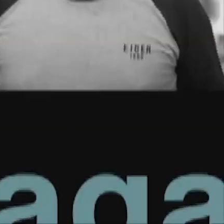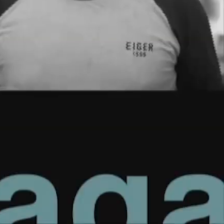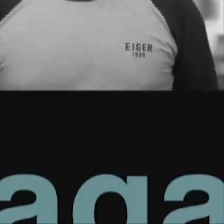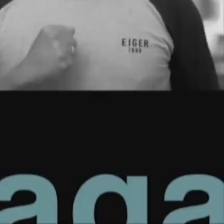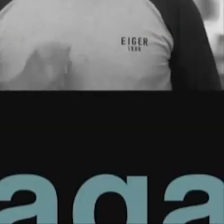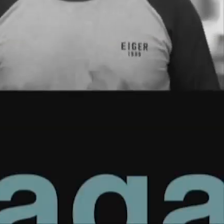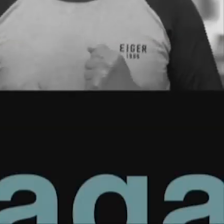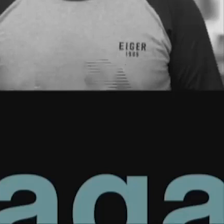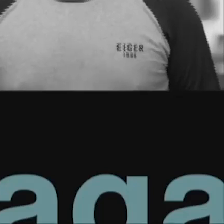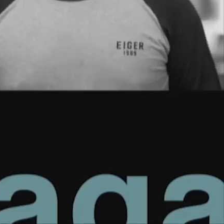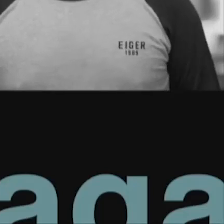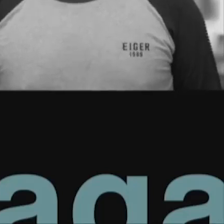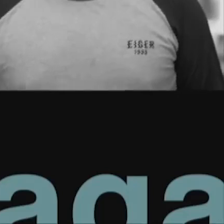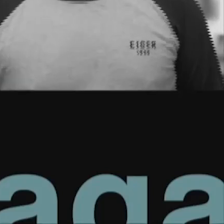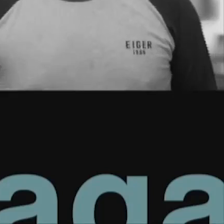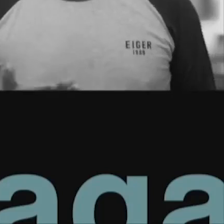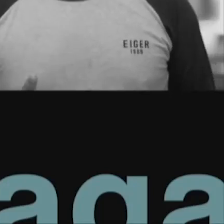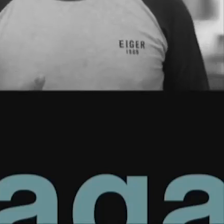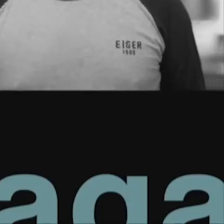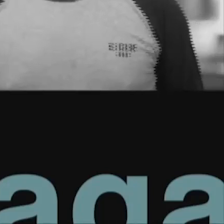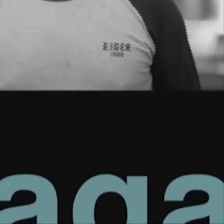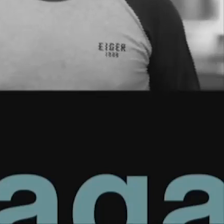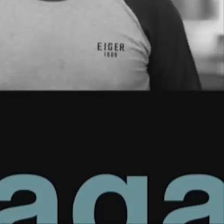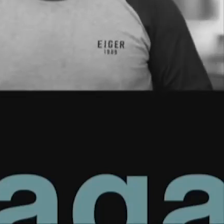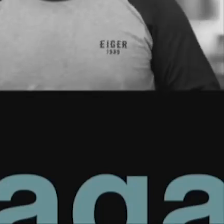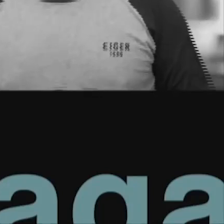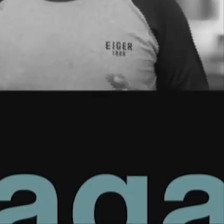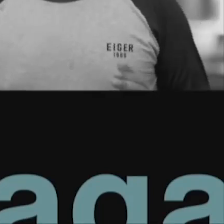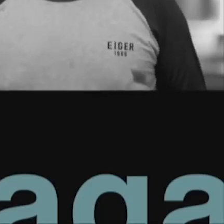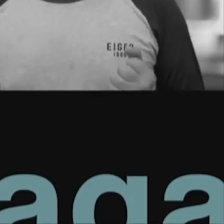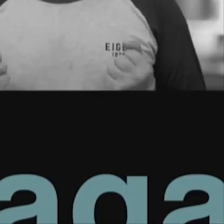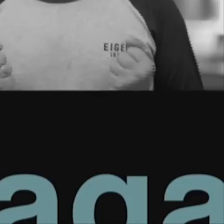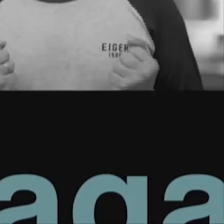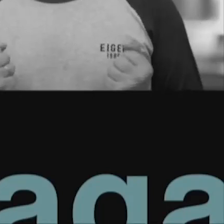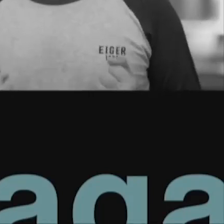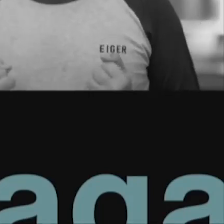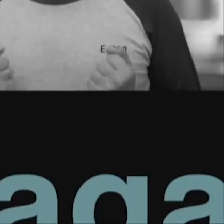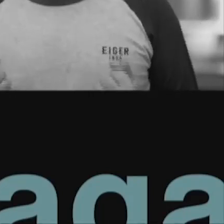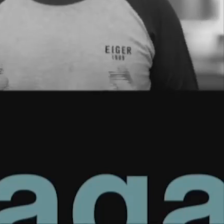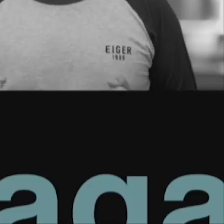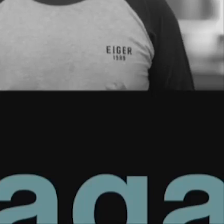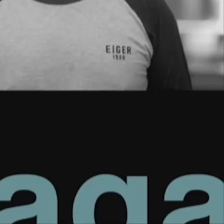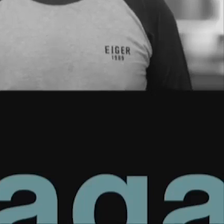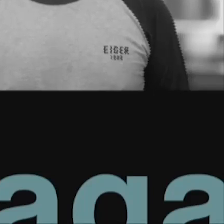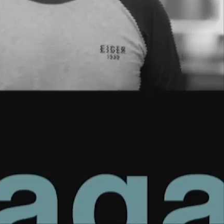imut olahraga biar kita